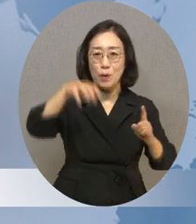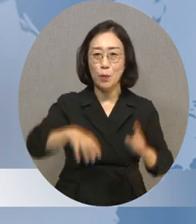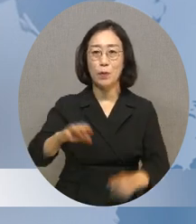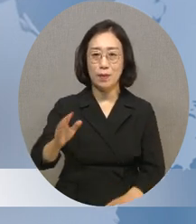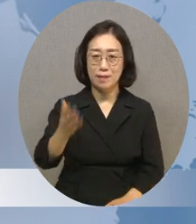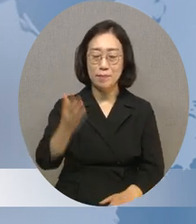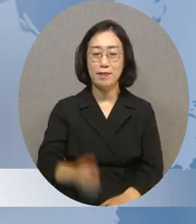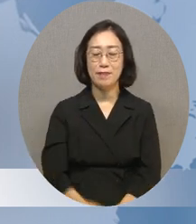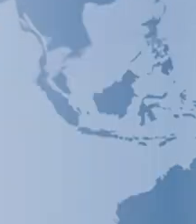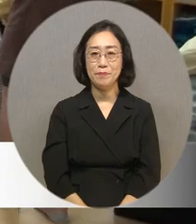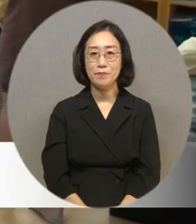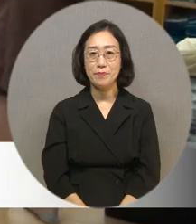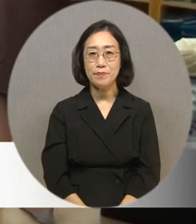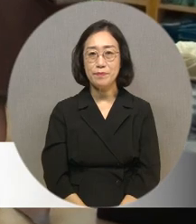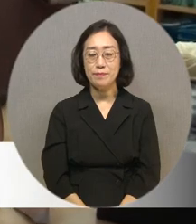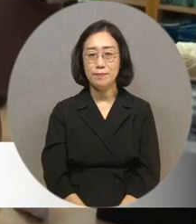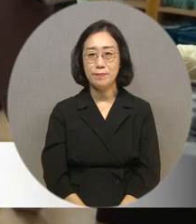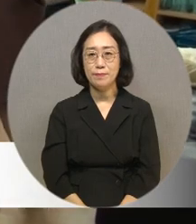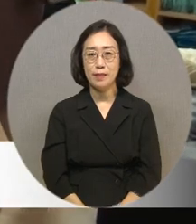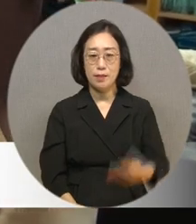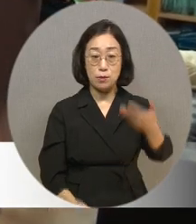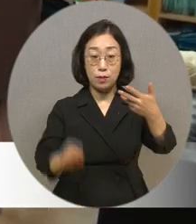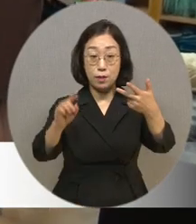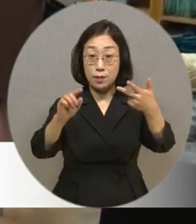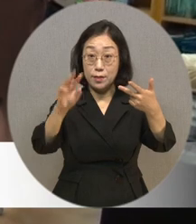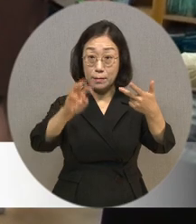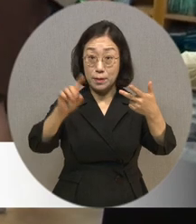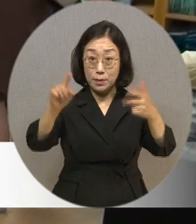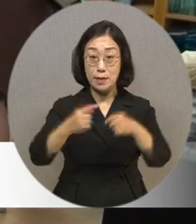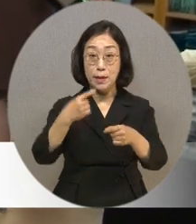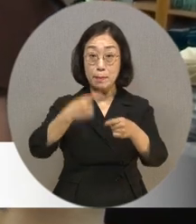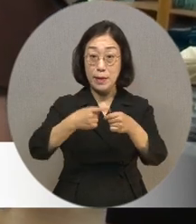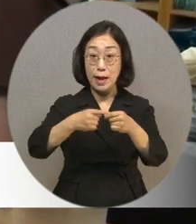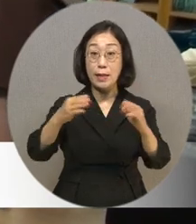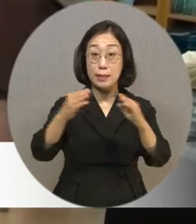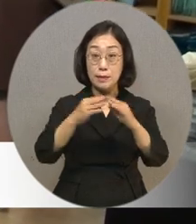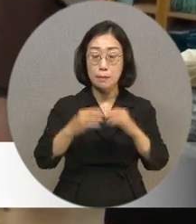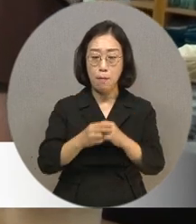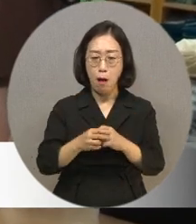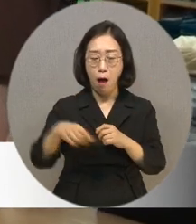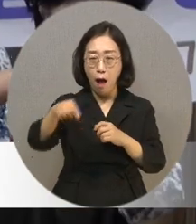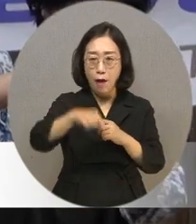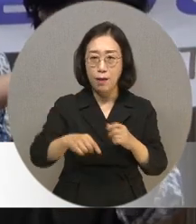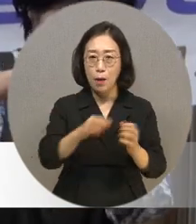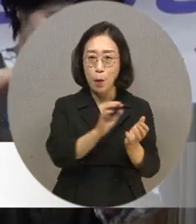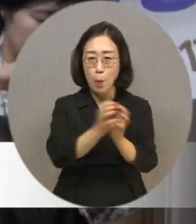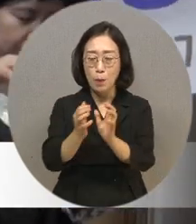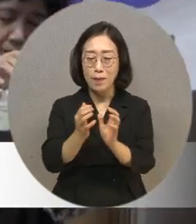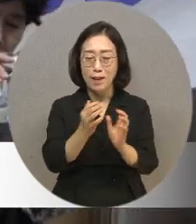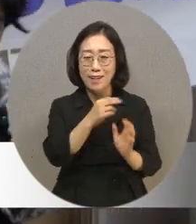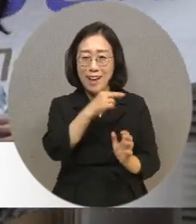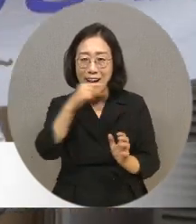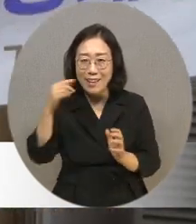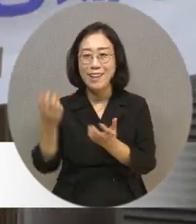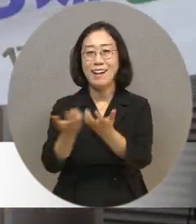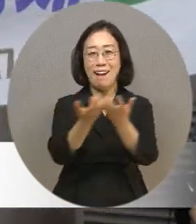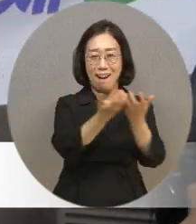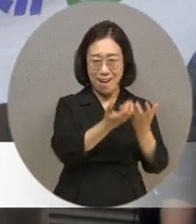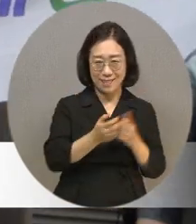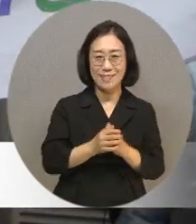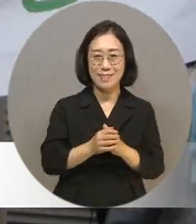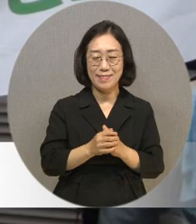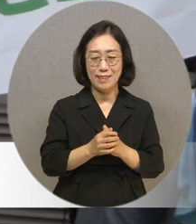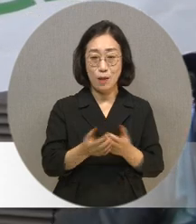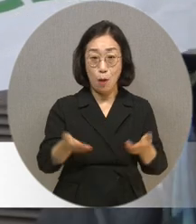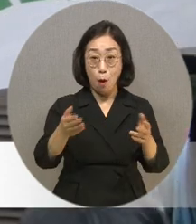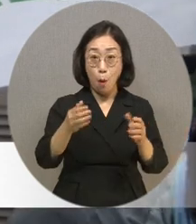기자입니다. 지난 31일 의정부 미라레 집 거실은 향기로 가득했습니다. 한국 마스터 가드너협회 의정부